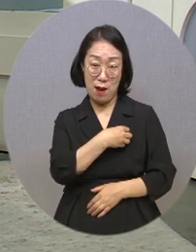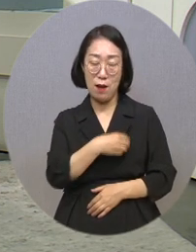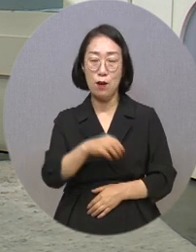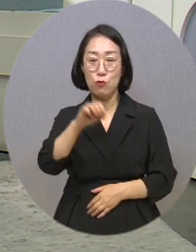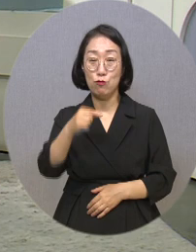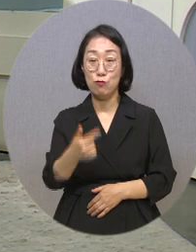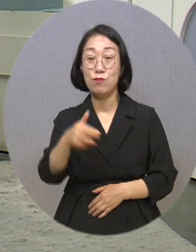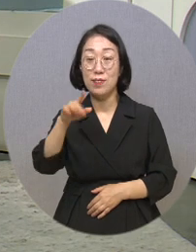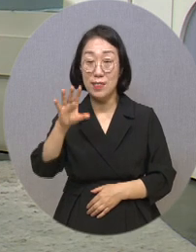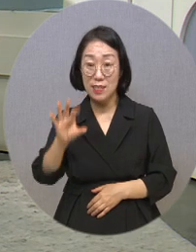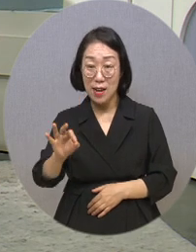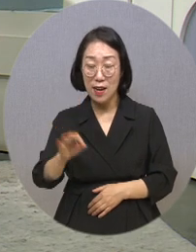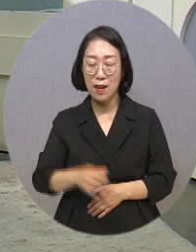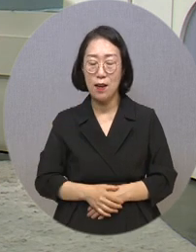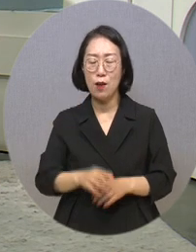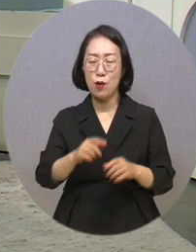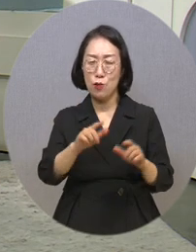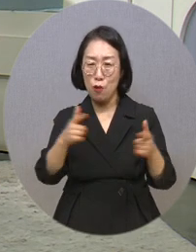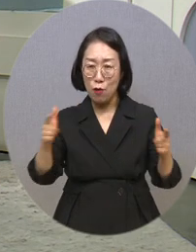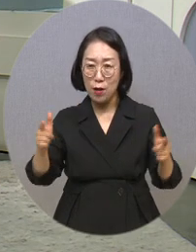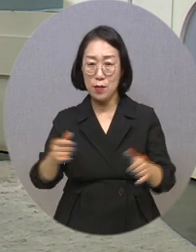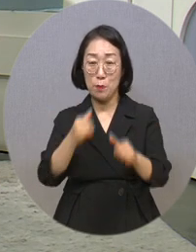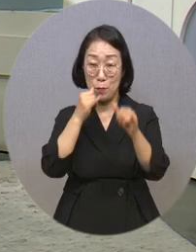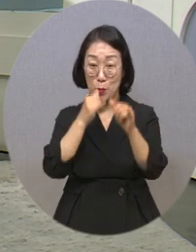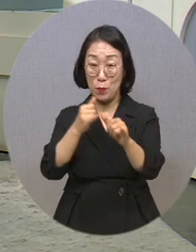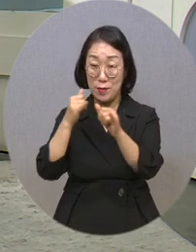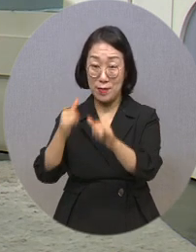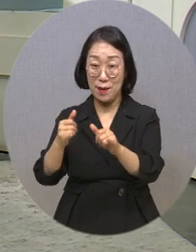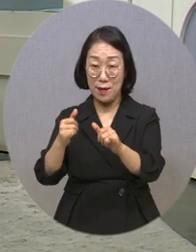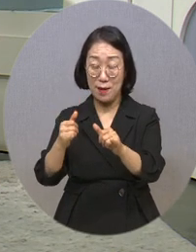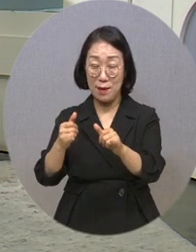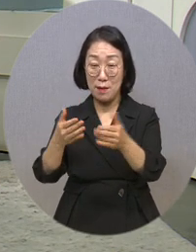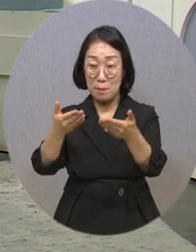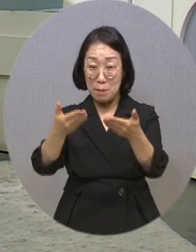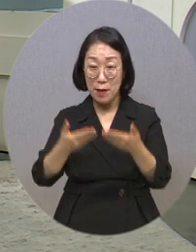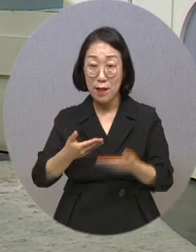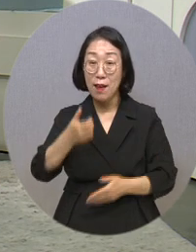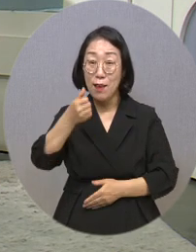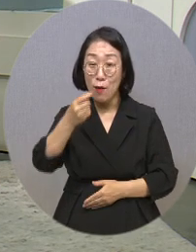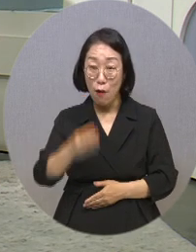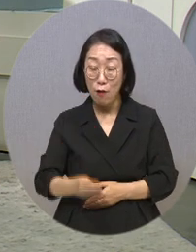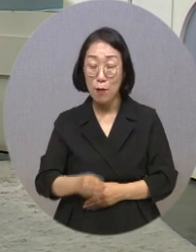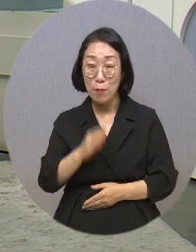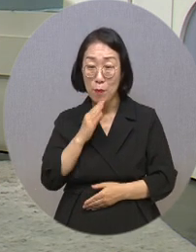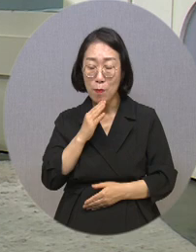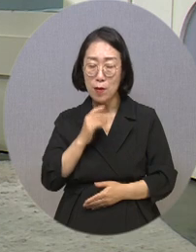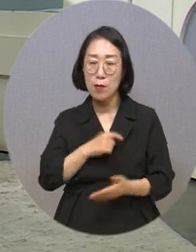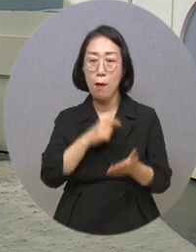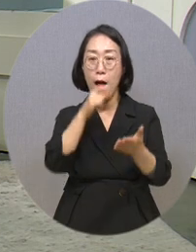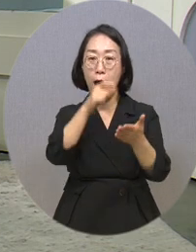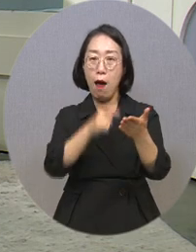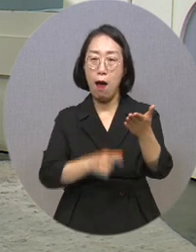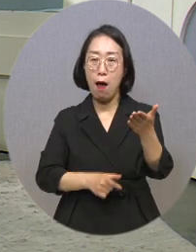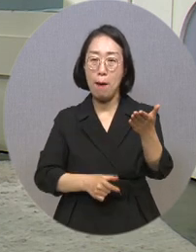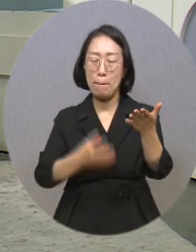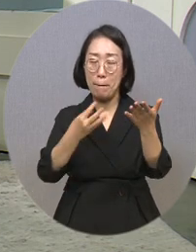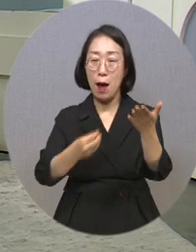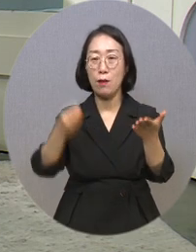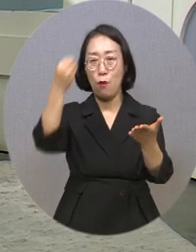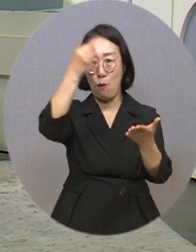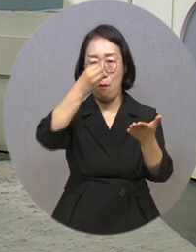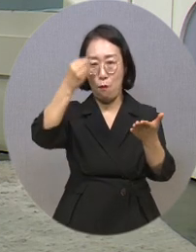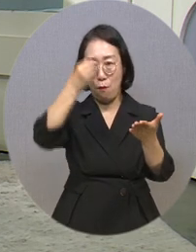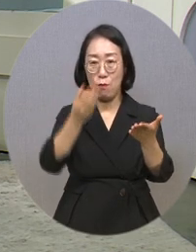뭐 여러 가지 표창, 뭐 많이 상을 받으셨어요. 제가 일일이 나열하기 힘들